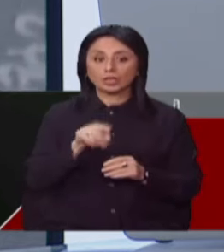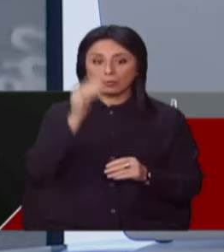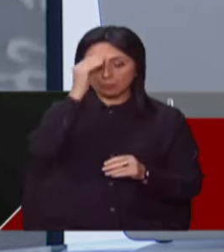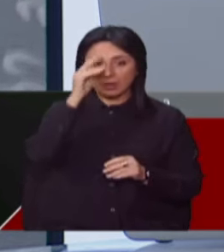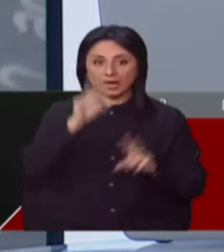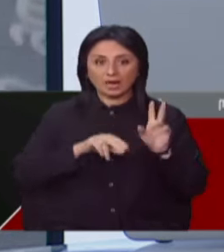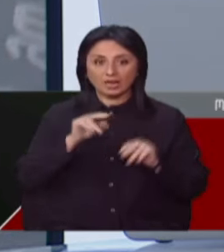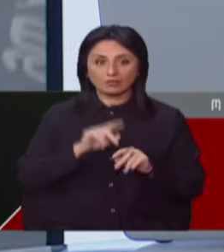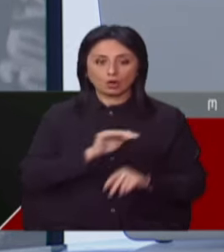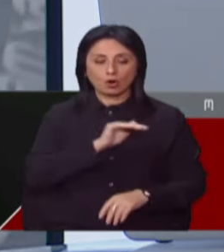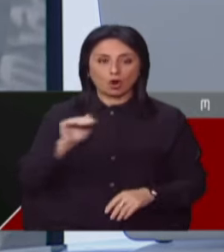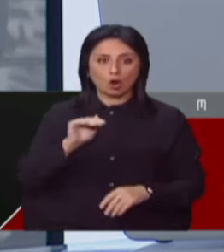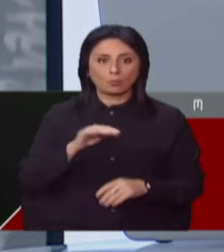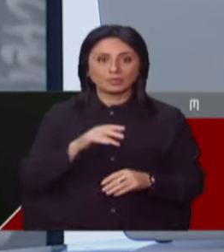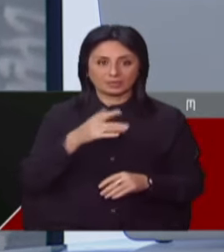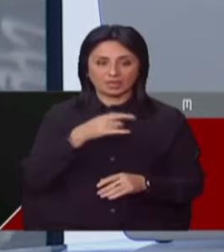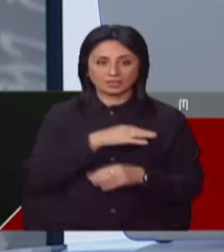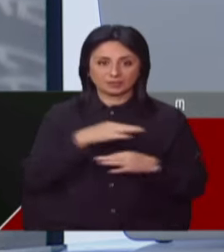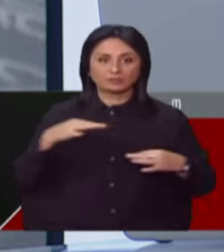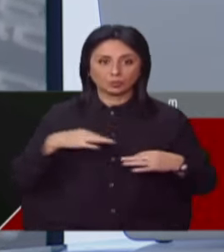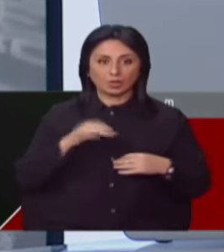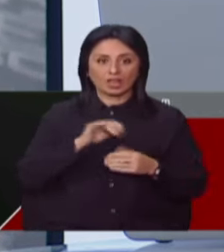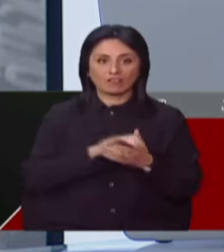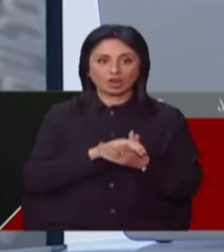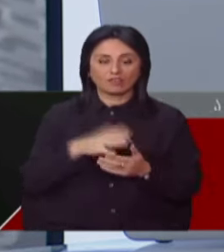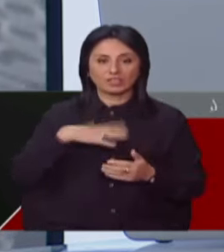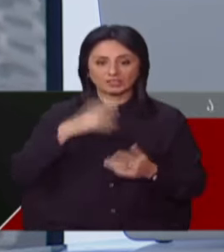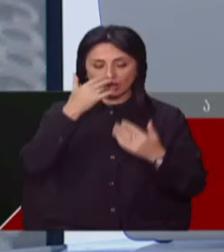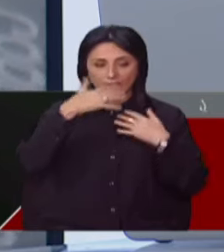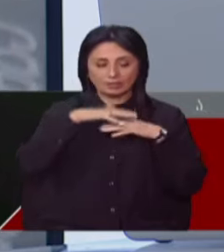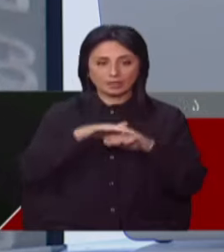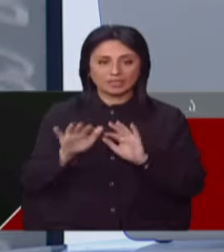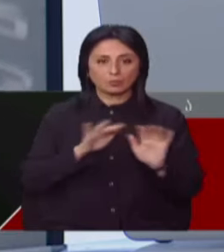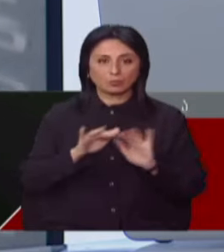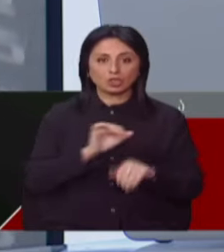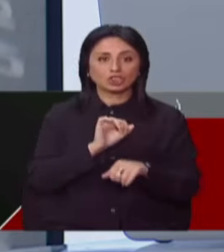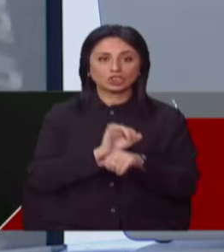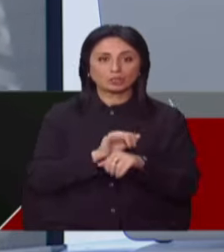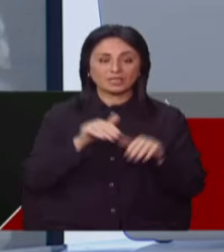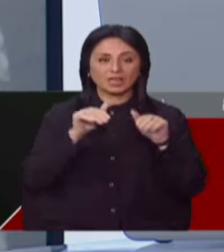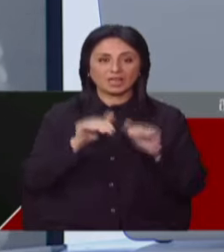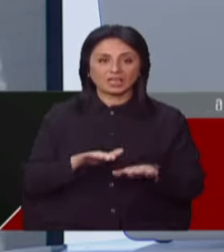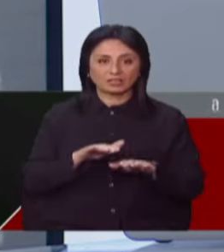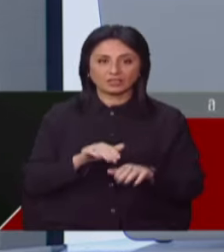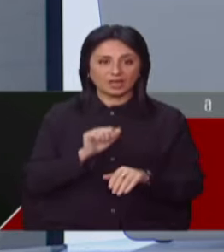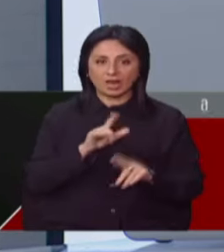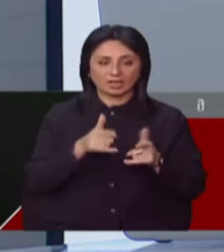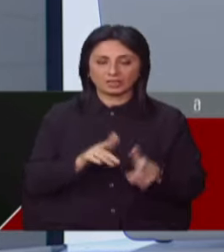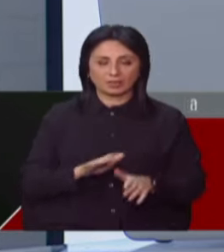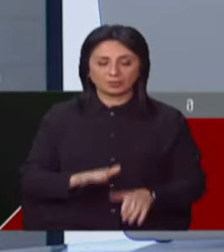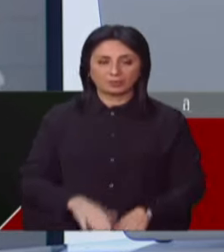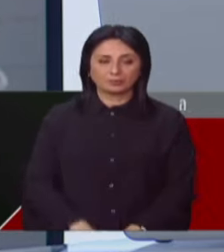პოზიციის გათვალისწინებით ოფიციალური ბუდაპეშტი ევროკავშირის მხრიდან საქართველოსთან ინტეგრაციის პროცესის შეჩერების გადაწყვეტილებას არ